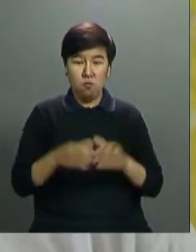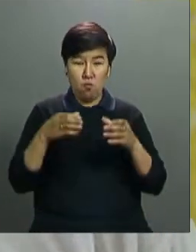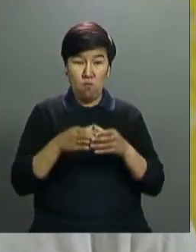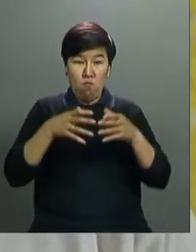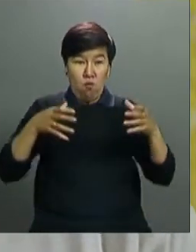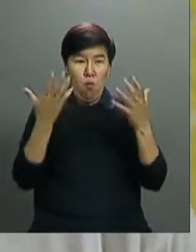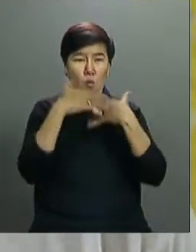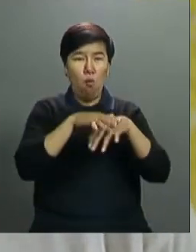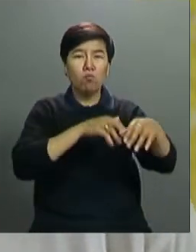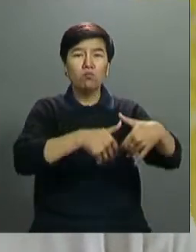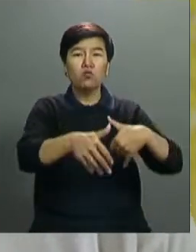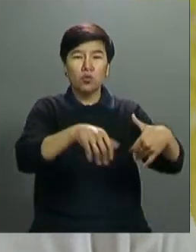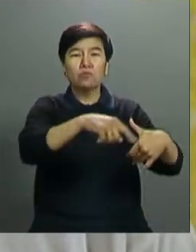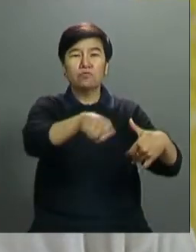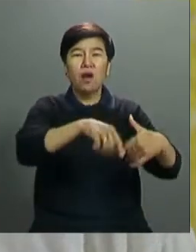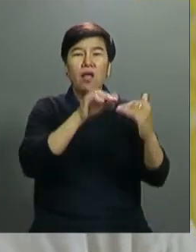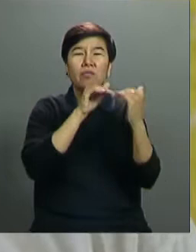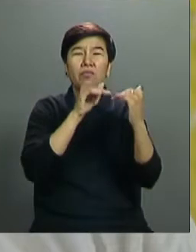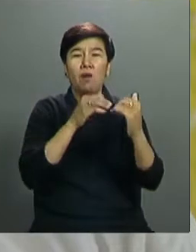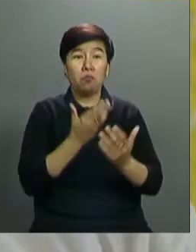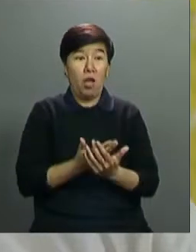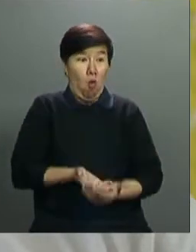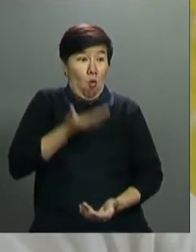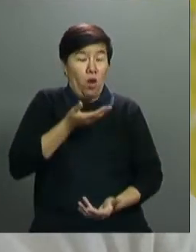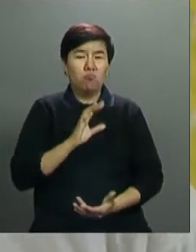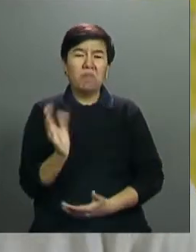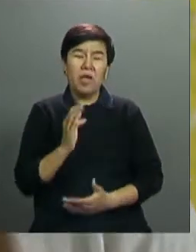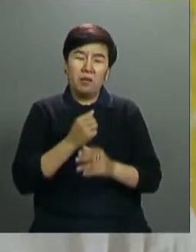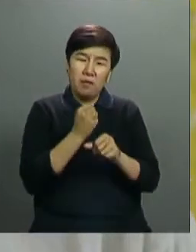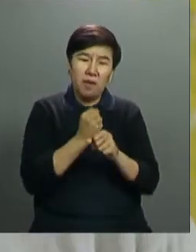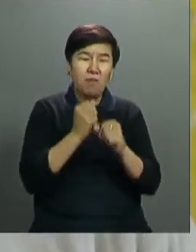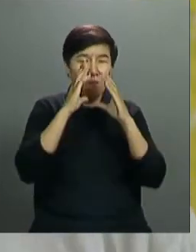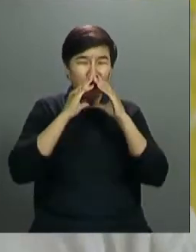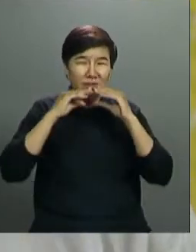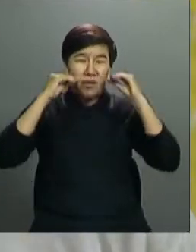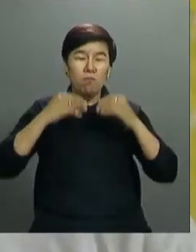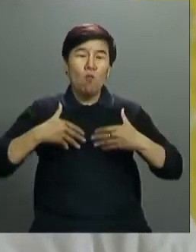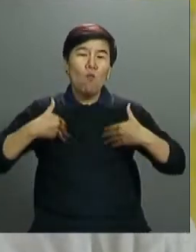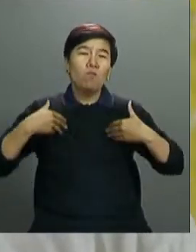าวบ้านเราไม่ได้มีอำนาจเราไม่ได้มีเงินทองเยอะแยะแต่เราสามารถสร้างพื้นที่ดี